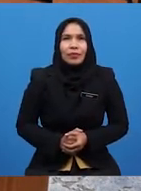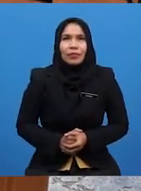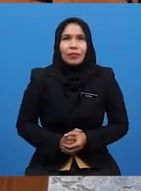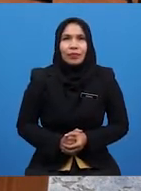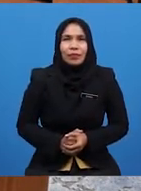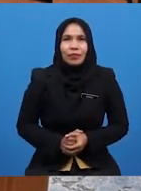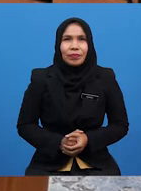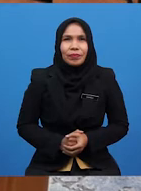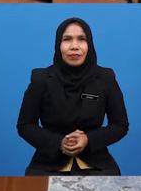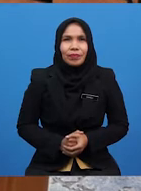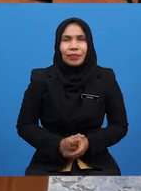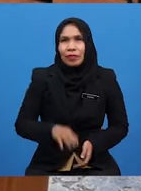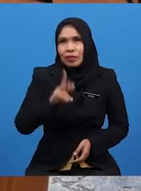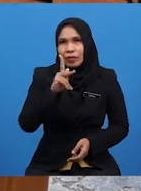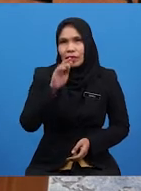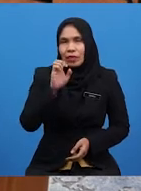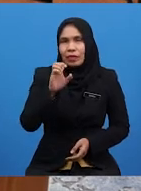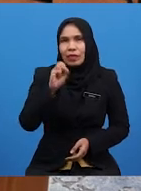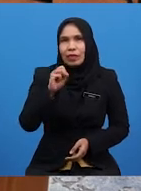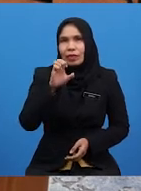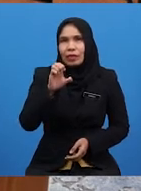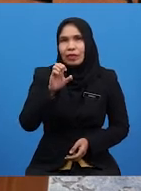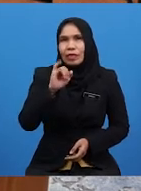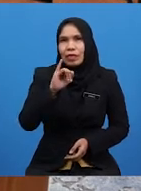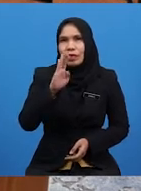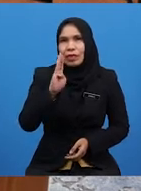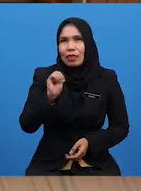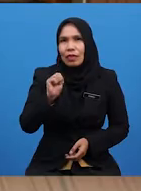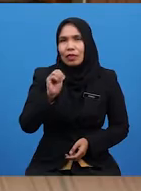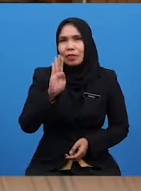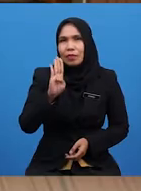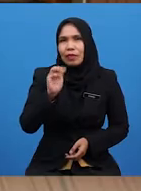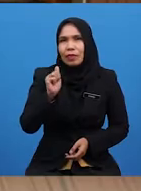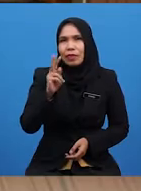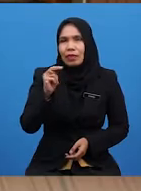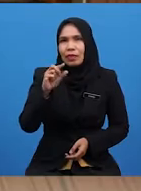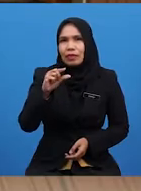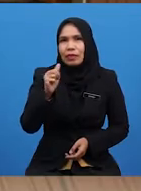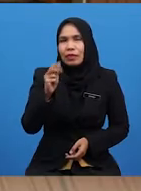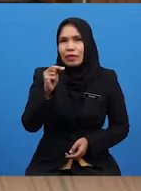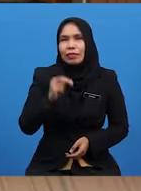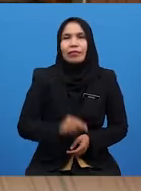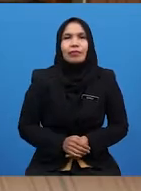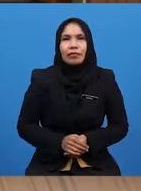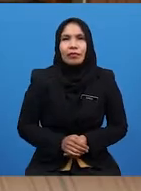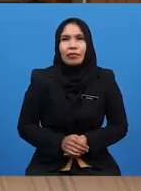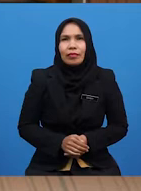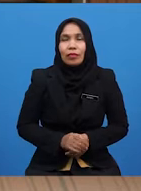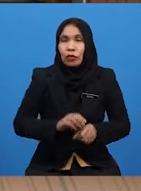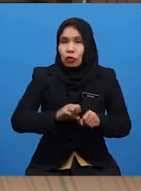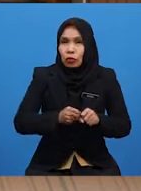keseimbangan bertujuan mencapai imbangan tampak dan memberi kepuasan